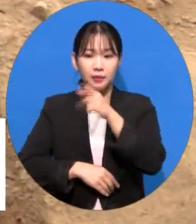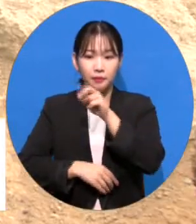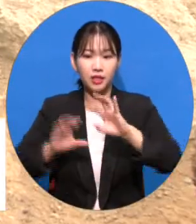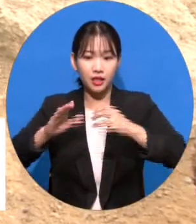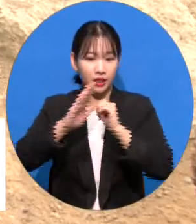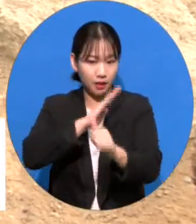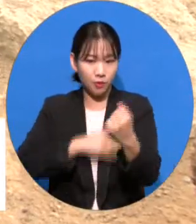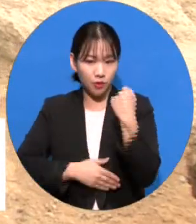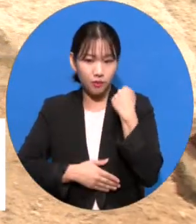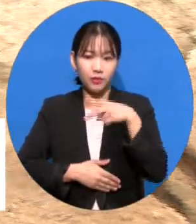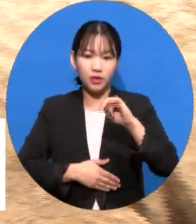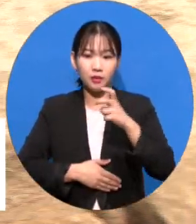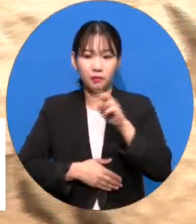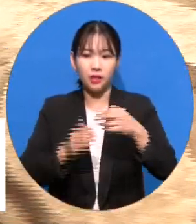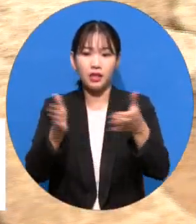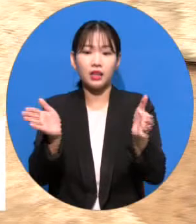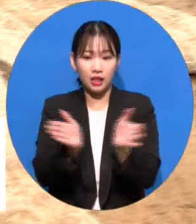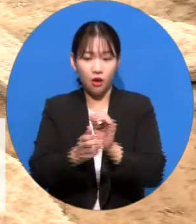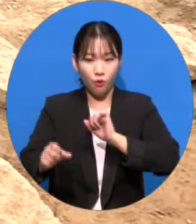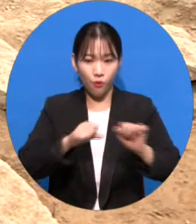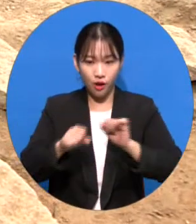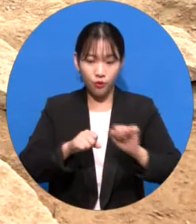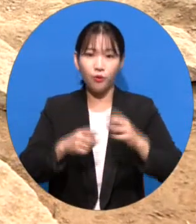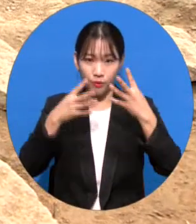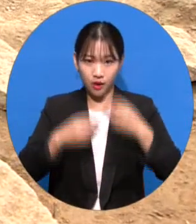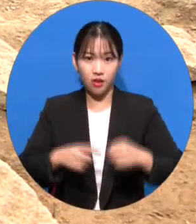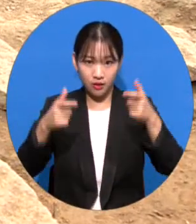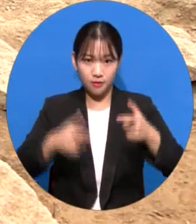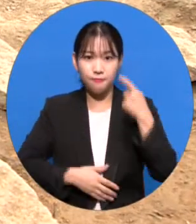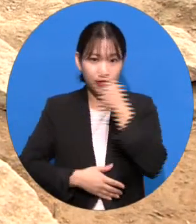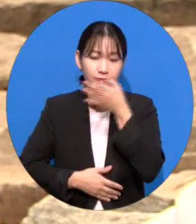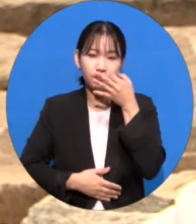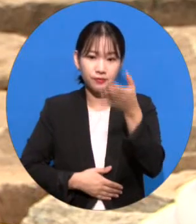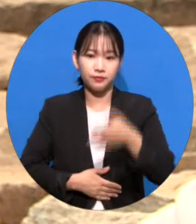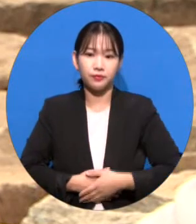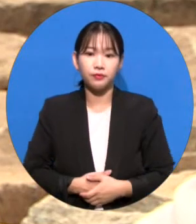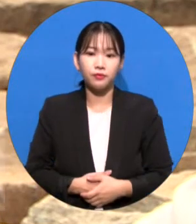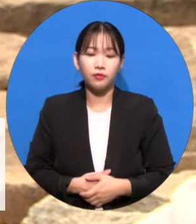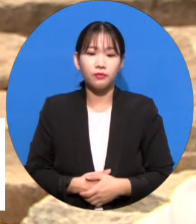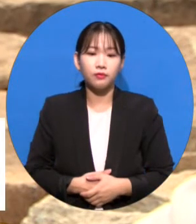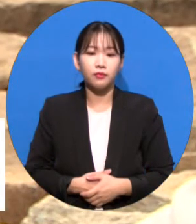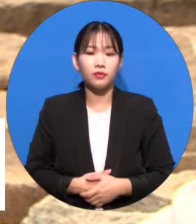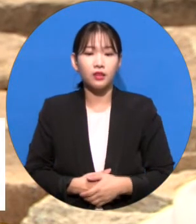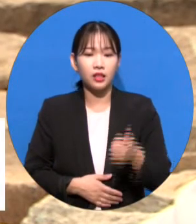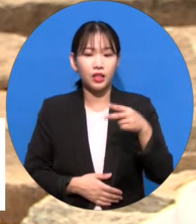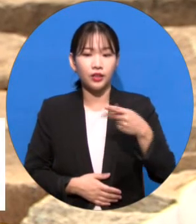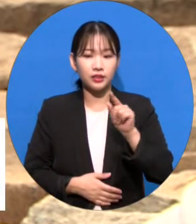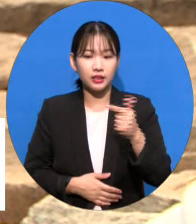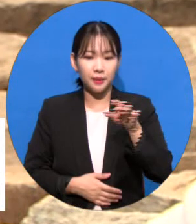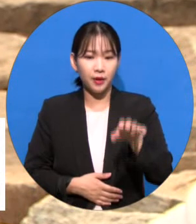세력인 신미국의 중심 세력이 활동했던 지역임을 확인해주고 있습니다. 현산변의 마한의